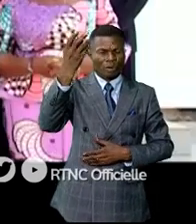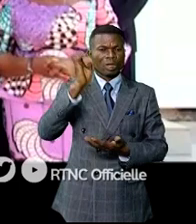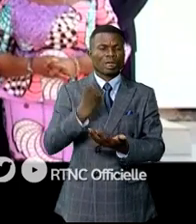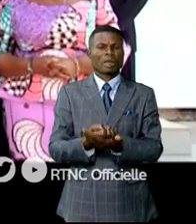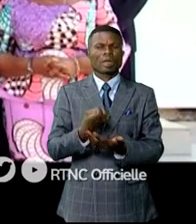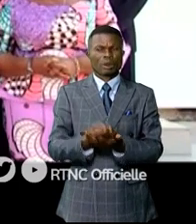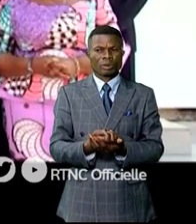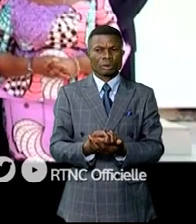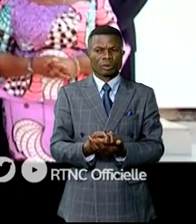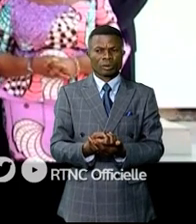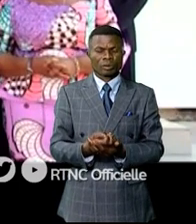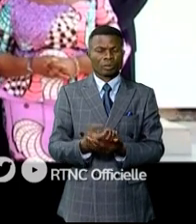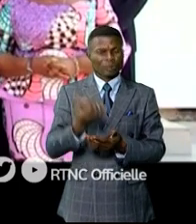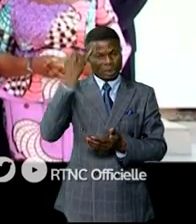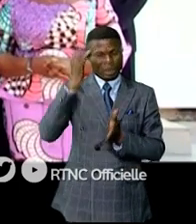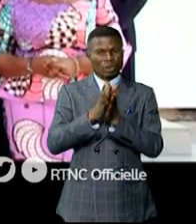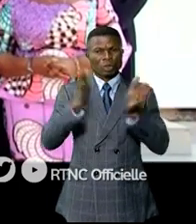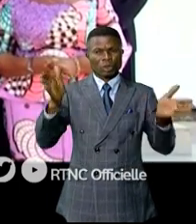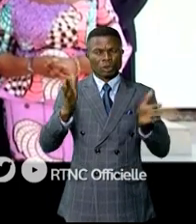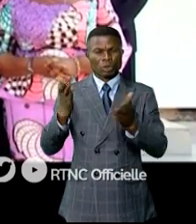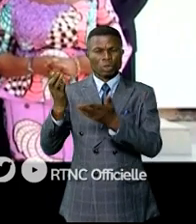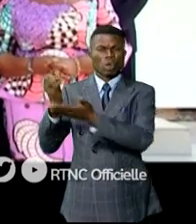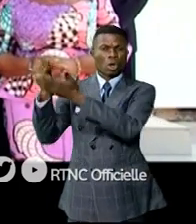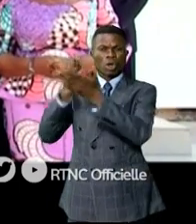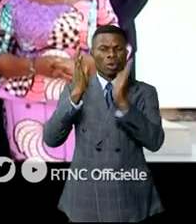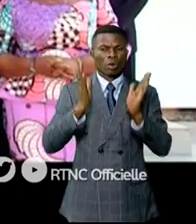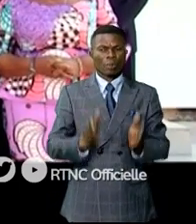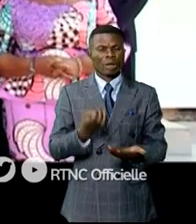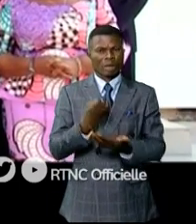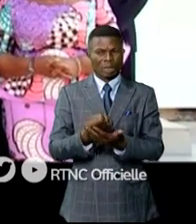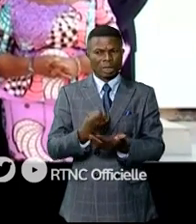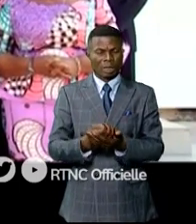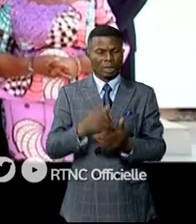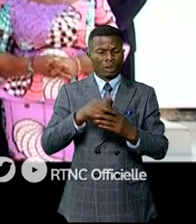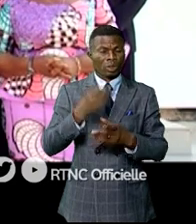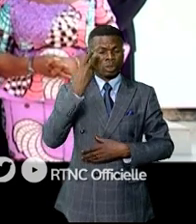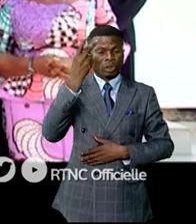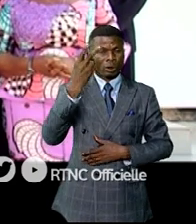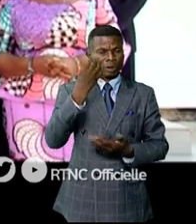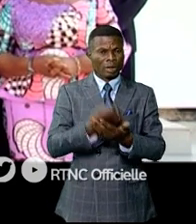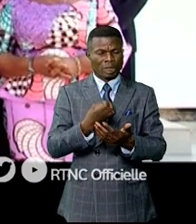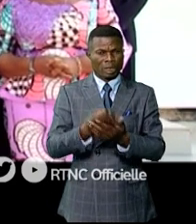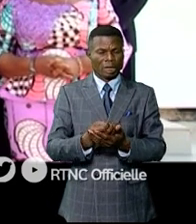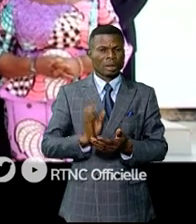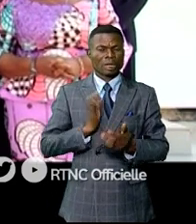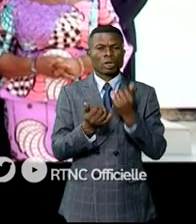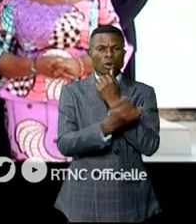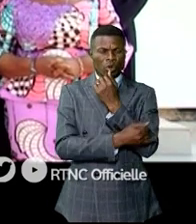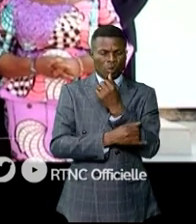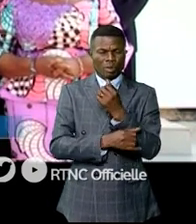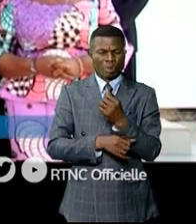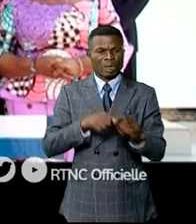économiques. L'opinion globale des opérateurs économiques dans la perspective économique de l'économie nationale à court